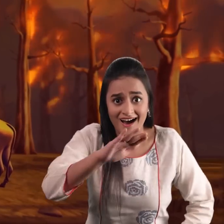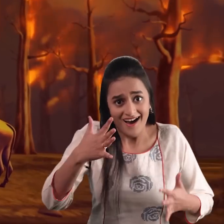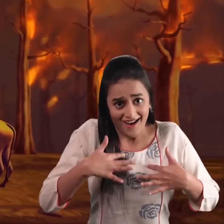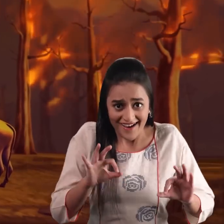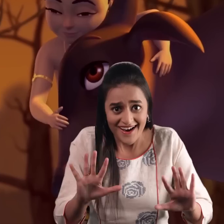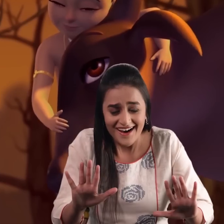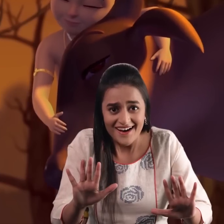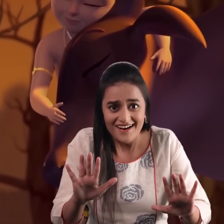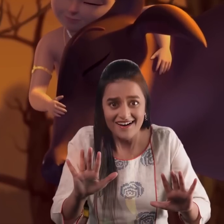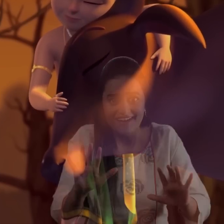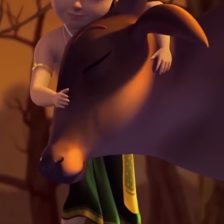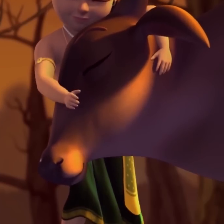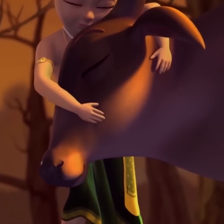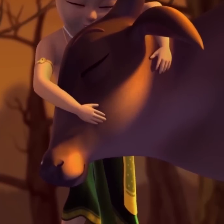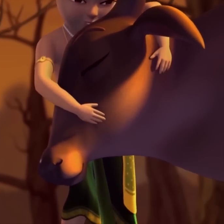सुंदरी, तुम ठीक तो हो ना?